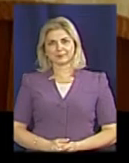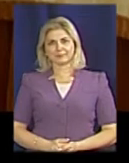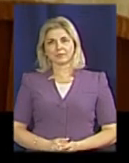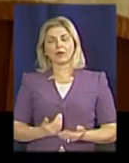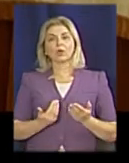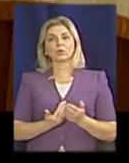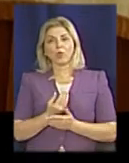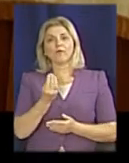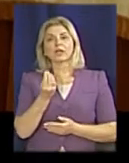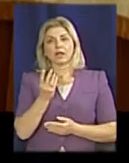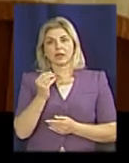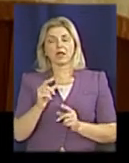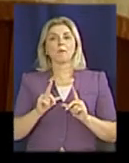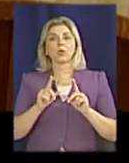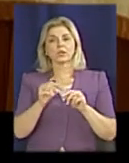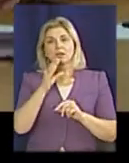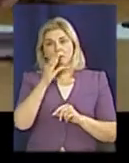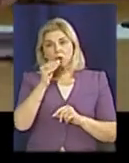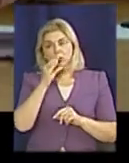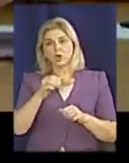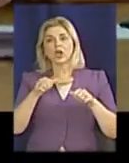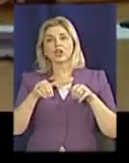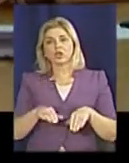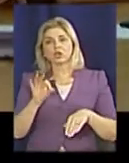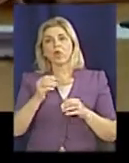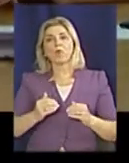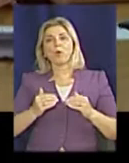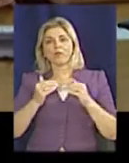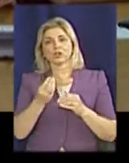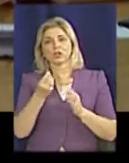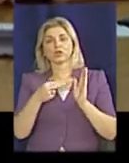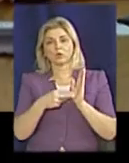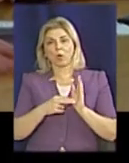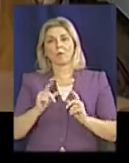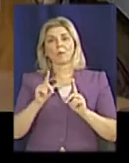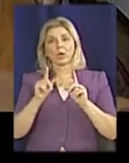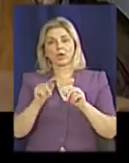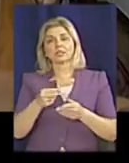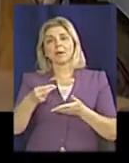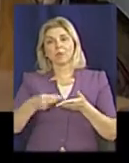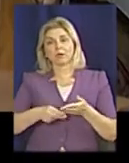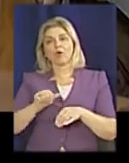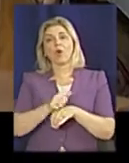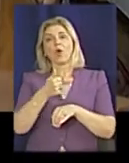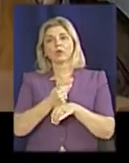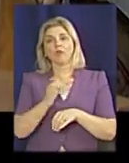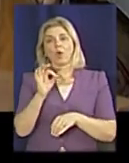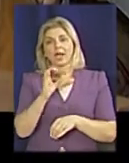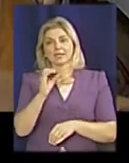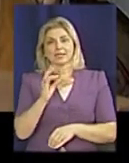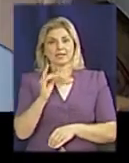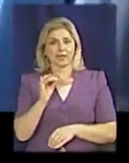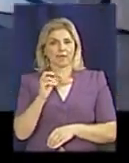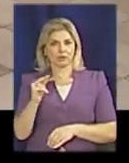Нові ціни на проїзд у маршрутних таксі. Рішення щодо підвищення вартості проїзду підписав міський голова Олександр